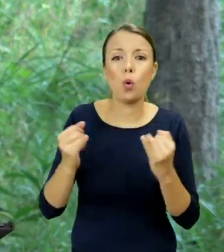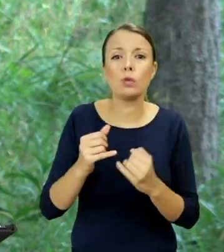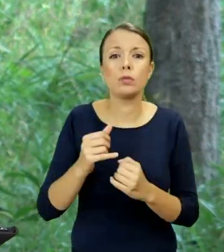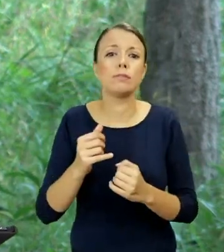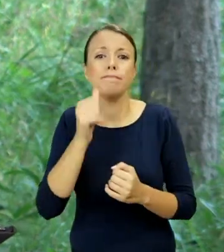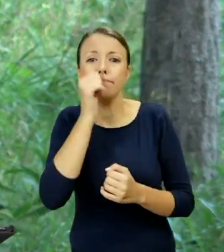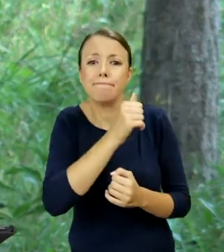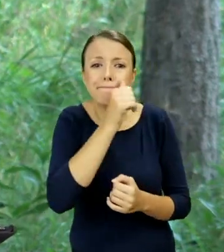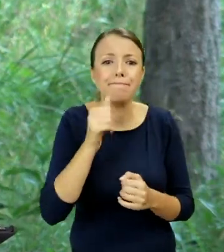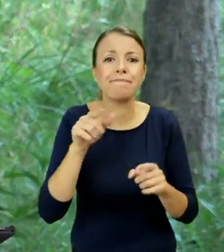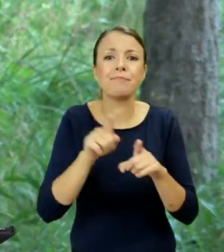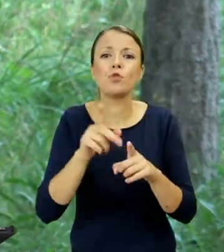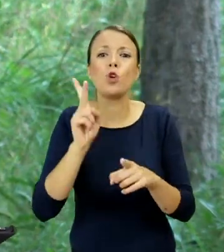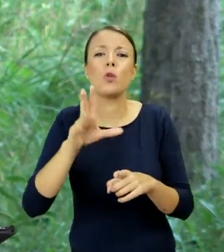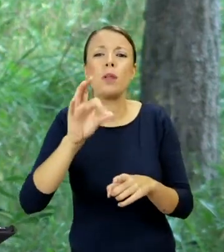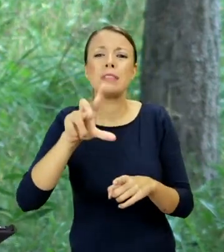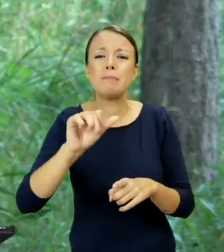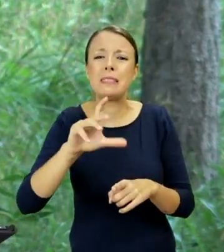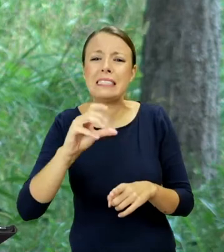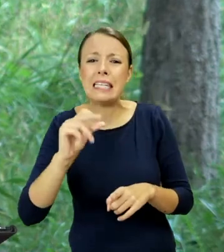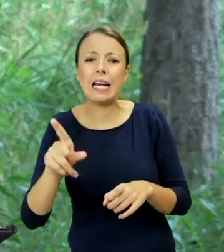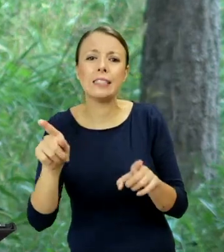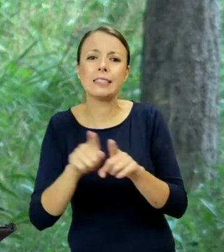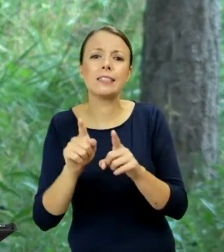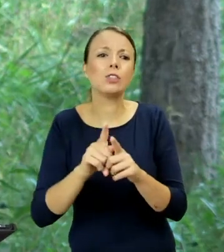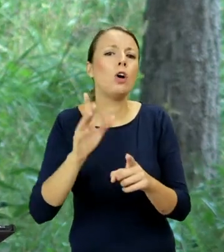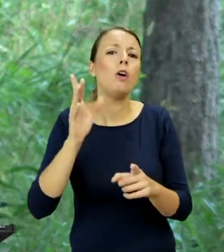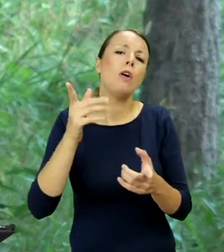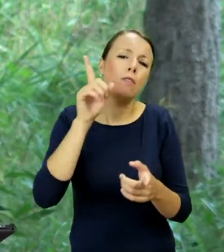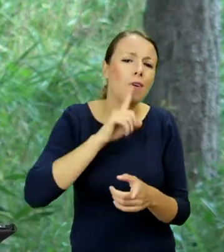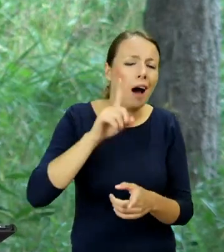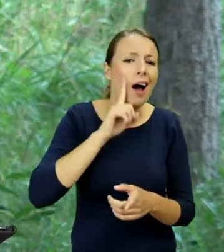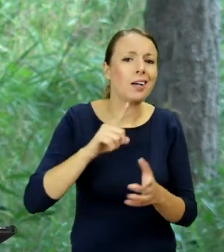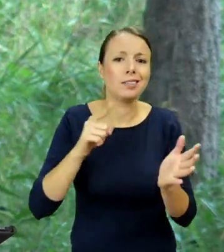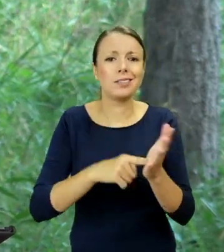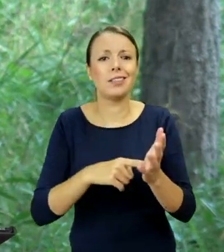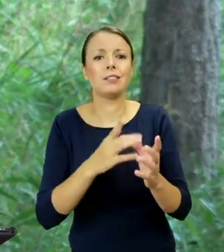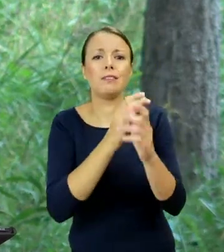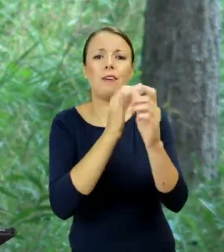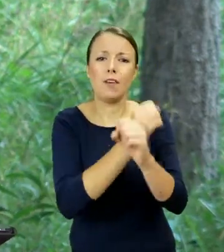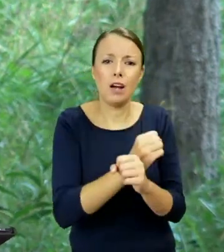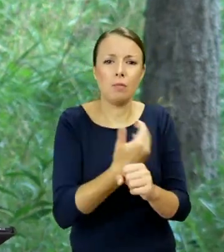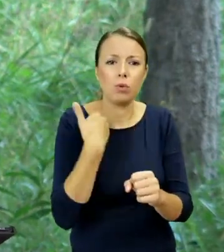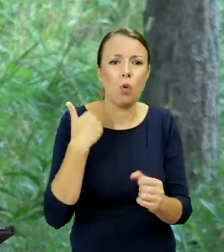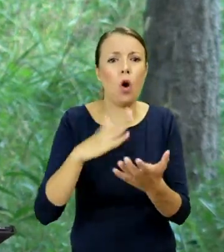walczących mężczyzn zostało uwięzionych, wywiezionych lub musiało emigrować, ale